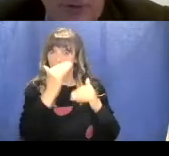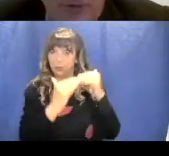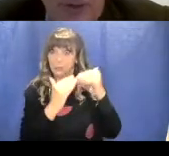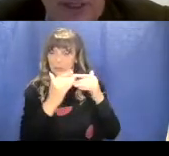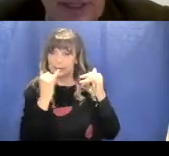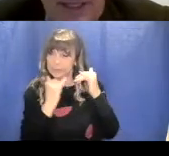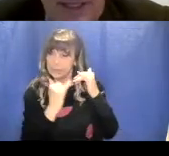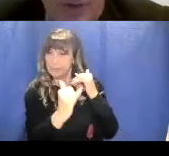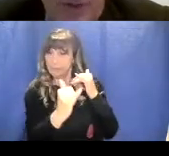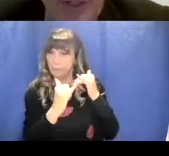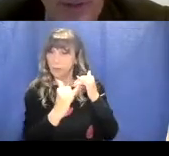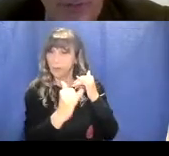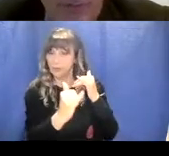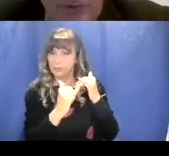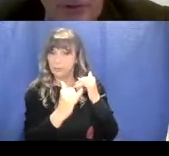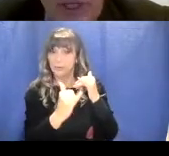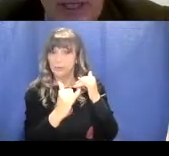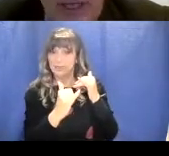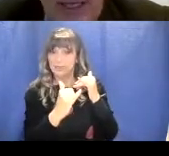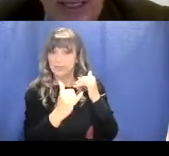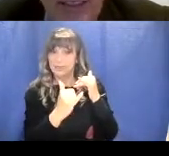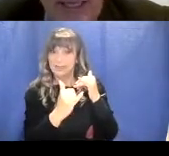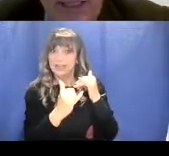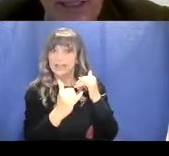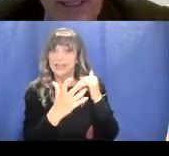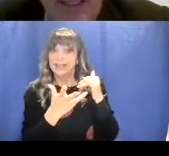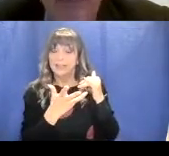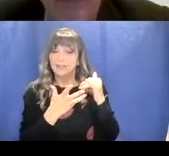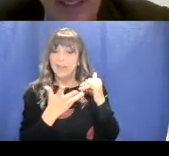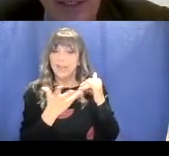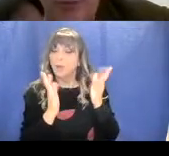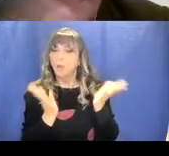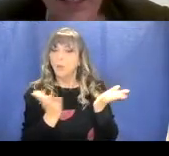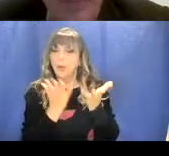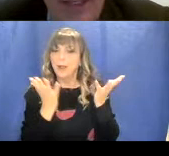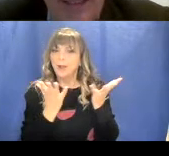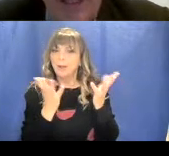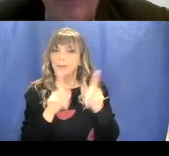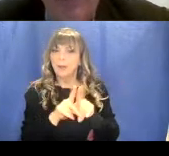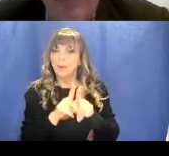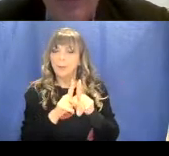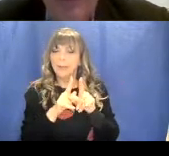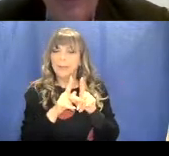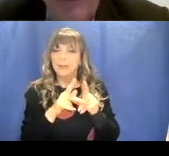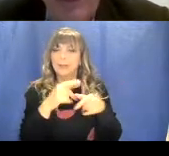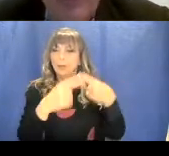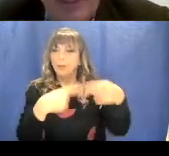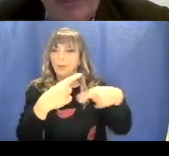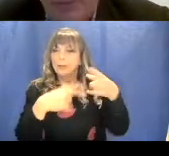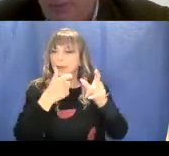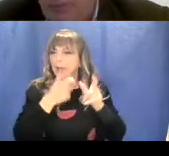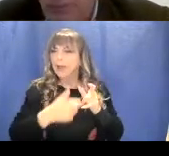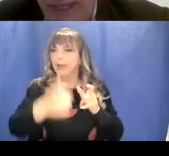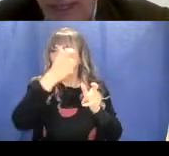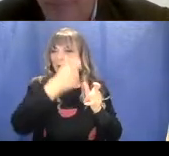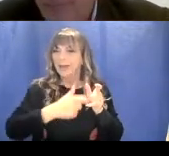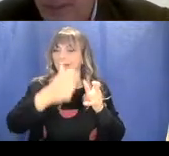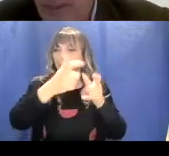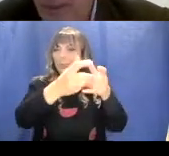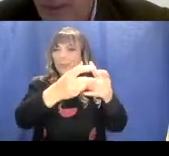fondo ci si riconosce anche l'idea di infinito che si perde questa è una struttura